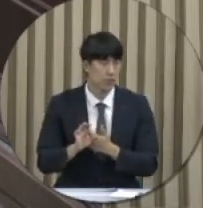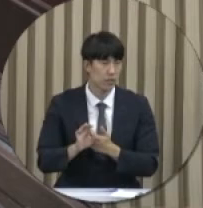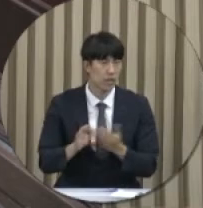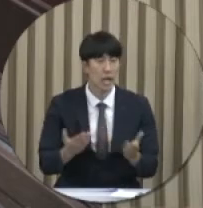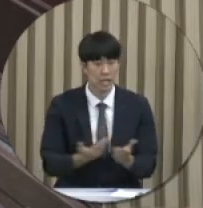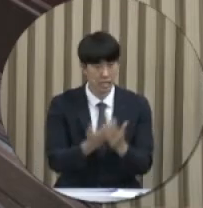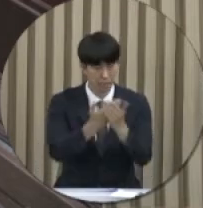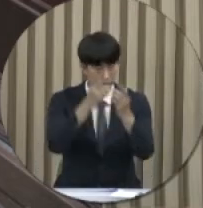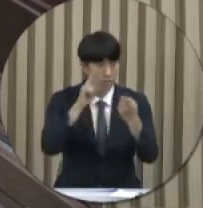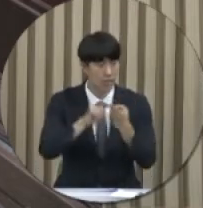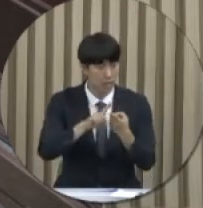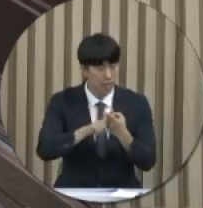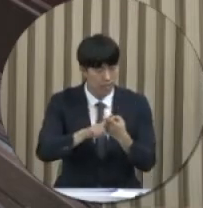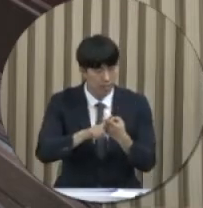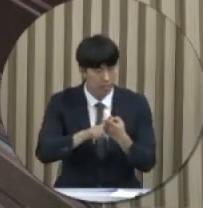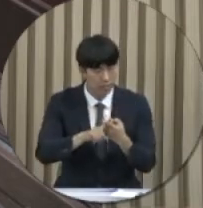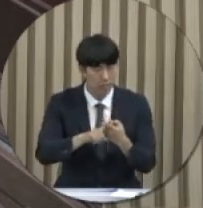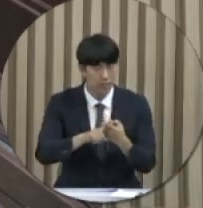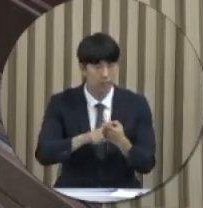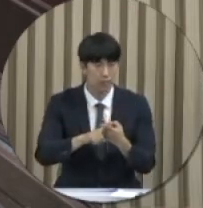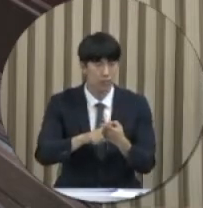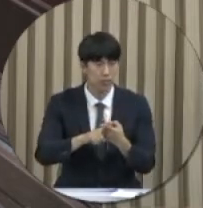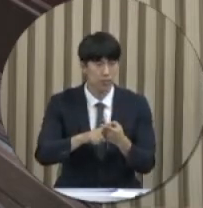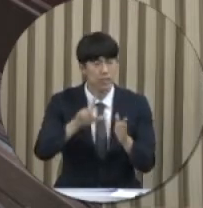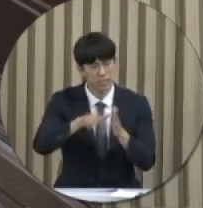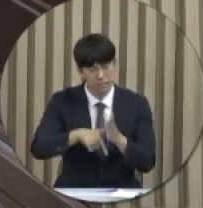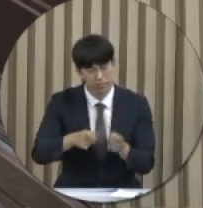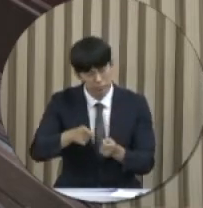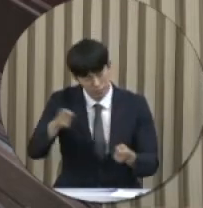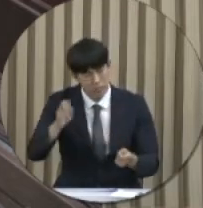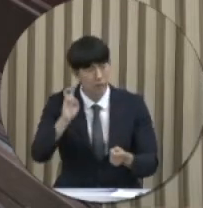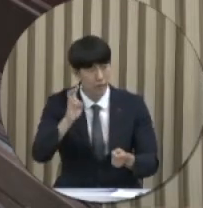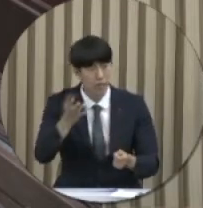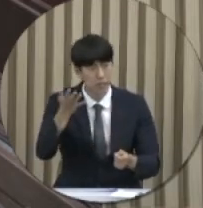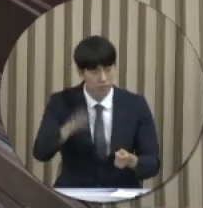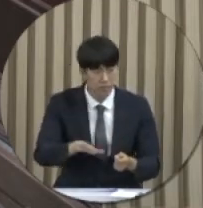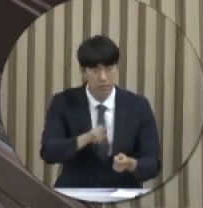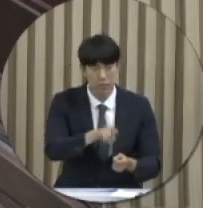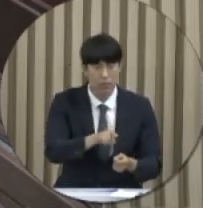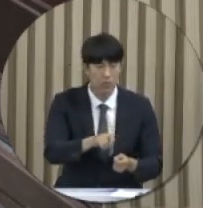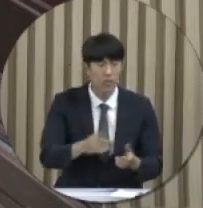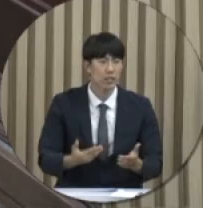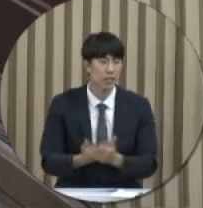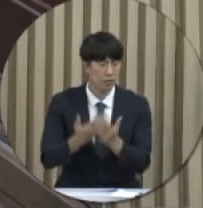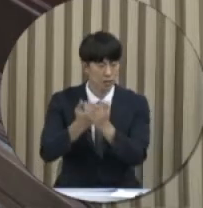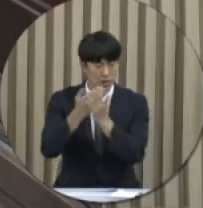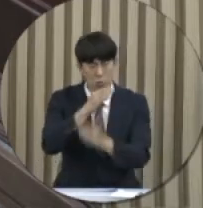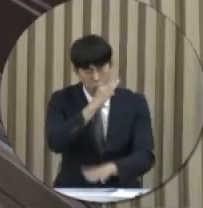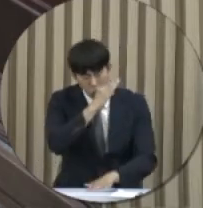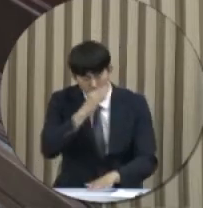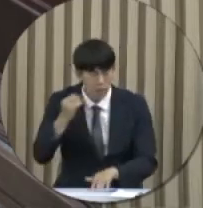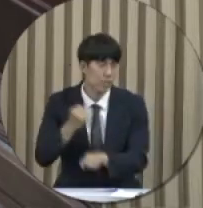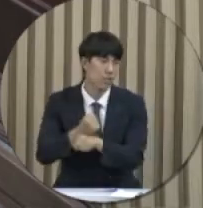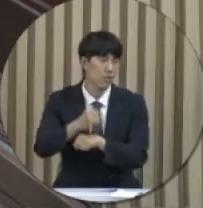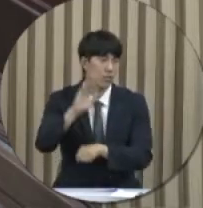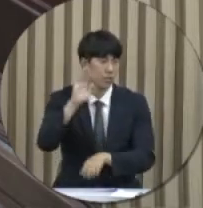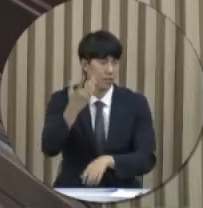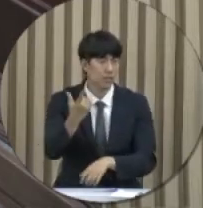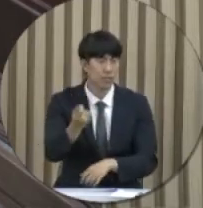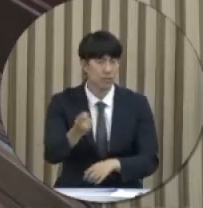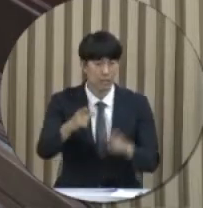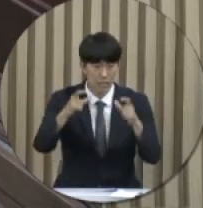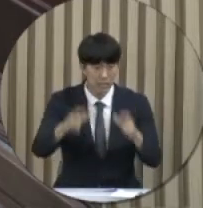개발에 대한 부분들로 뭐 시간이 좀 걸리더라도 그런 부분들로 좀 가야 되는 게 맞지 않을까. 그래야지 그 지역에